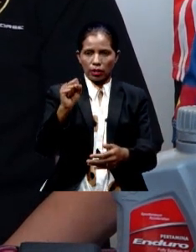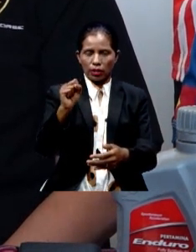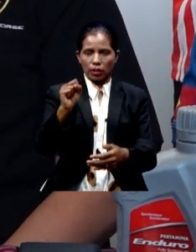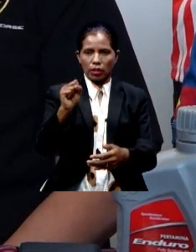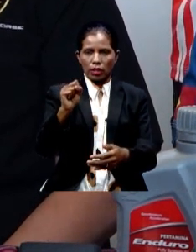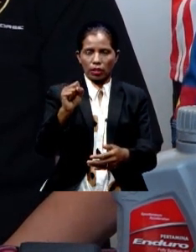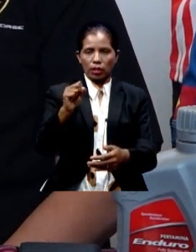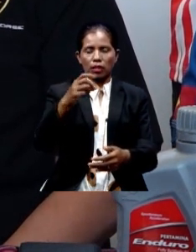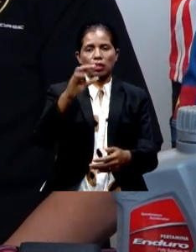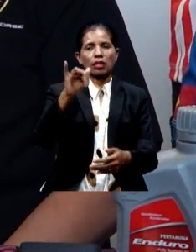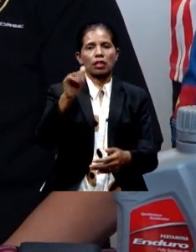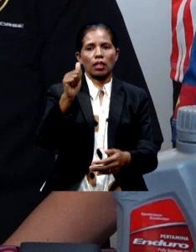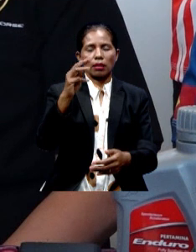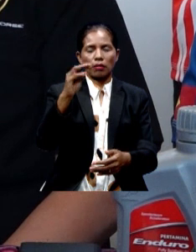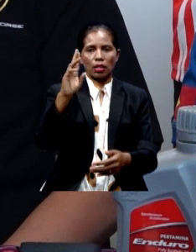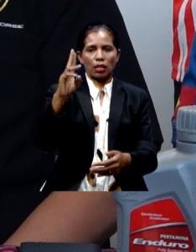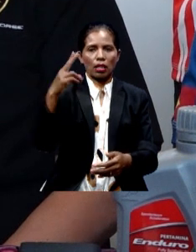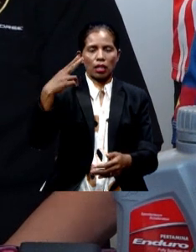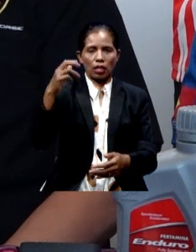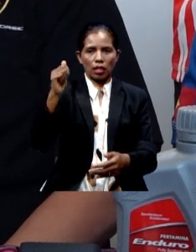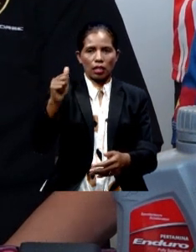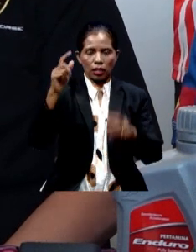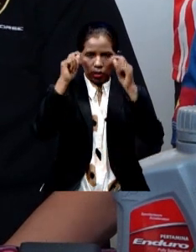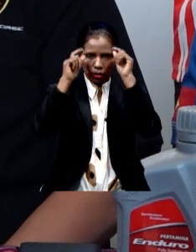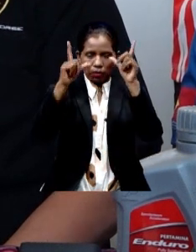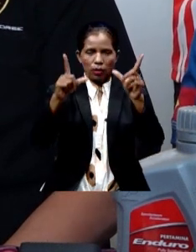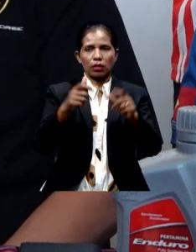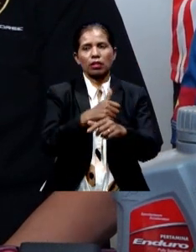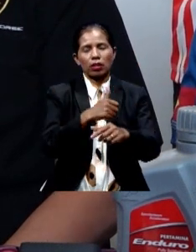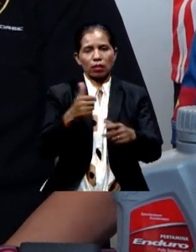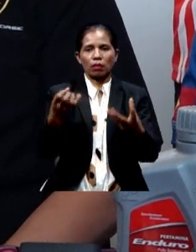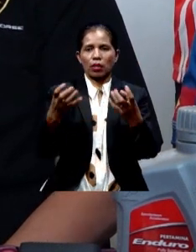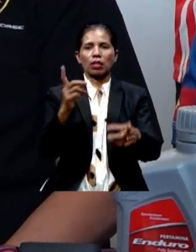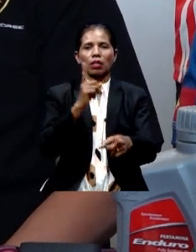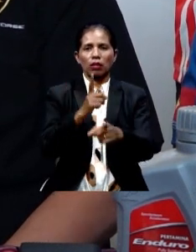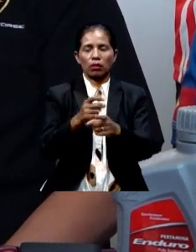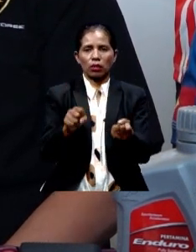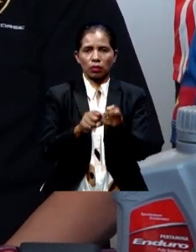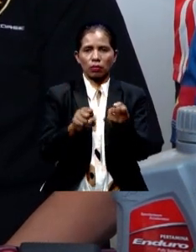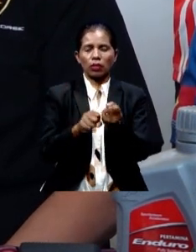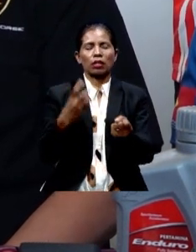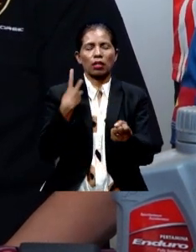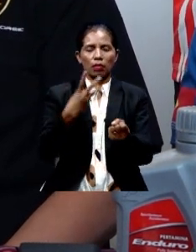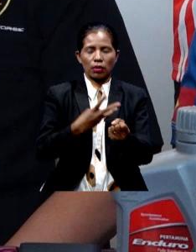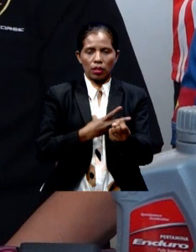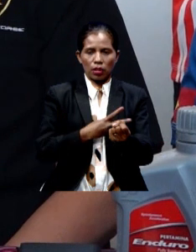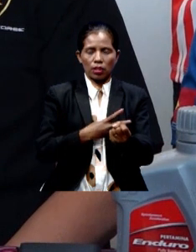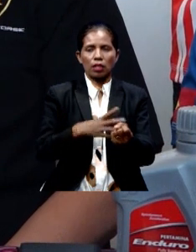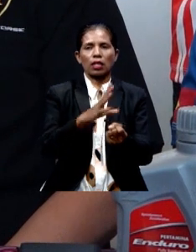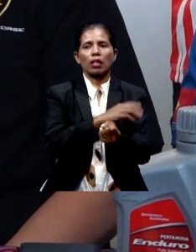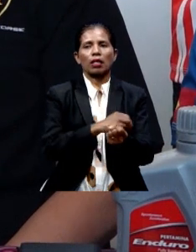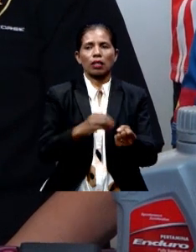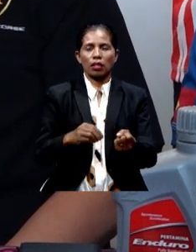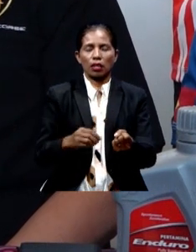Yamaha Timor Leste, no sponsor kecil sih para tebes mak nebe mak apoyo amin event itu dene. Liu si biva dene